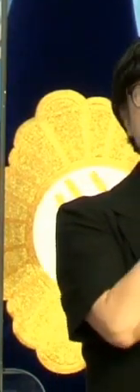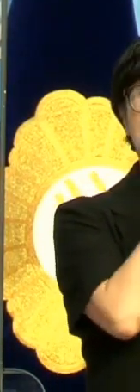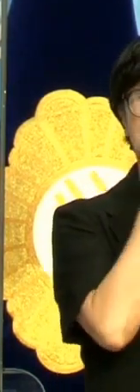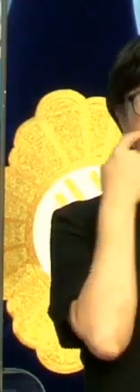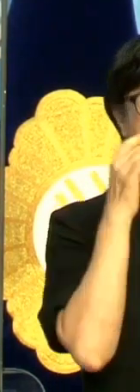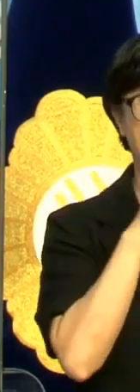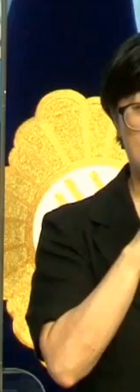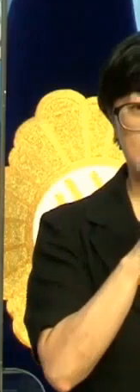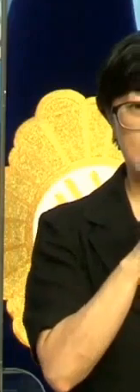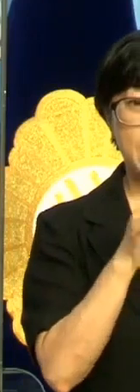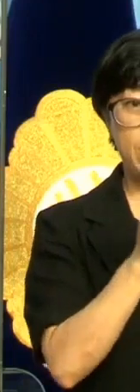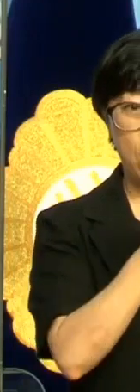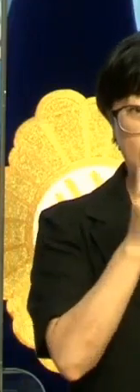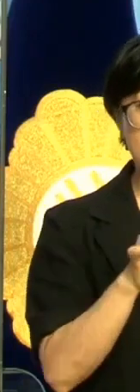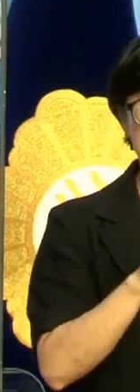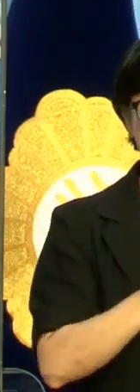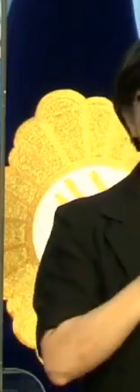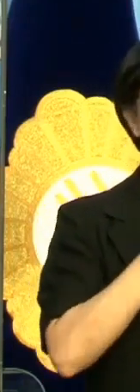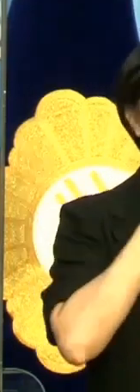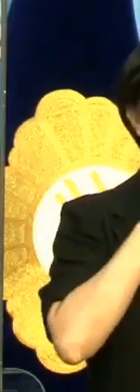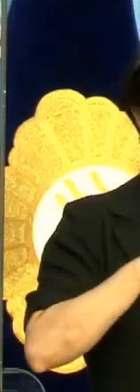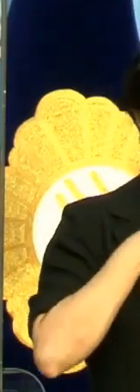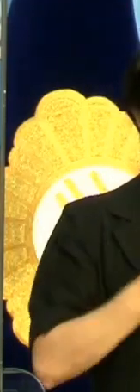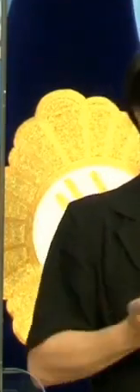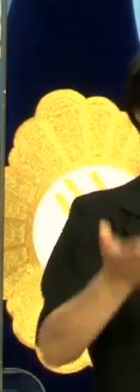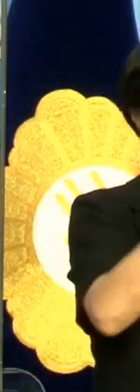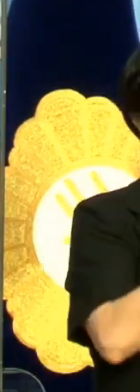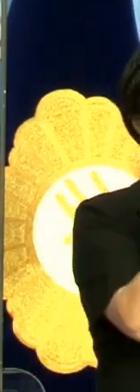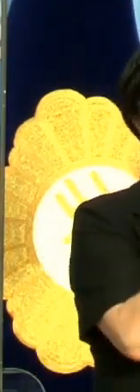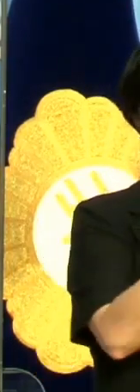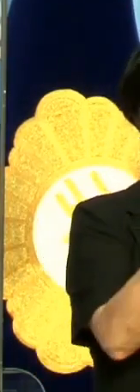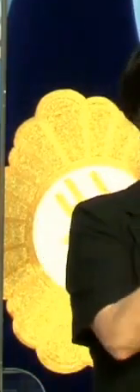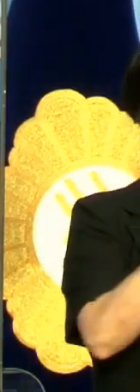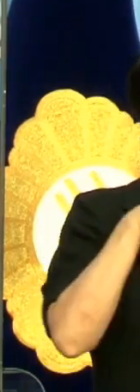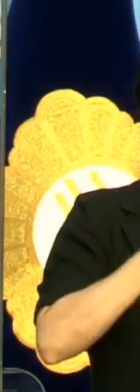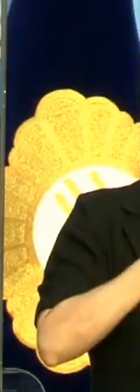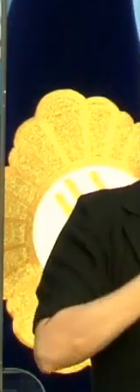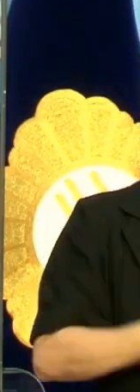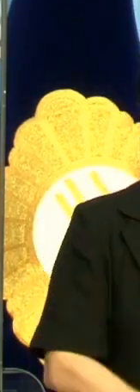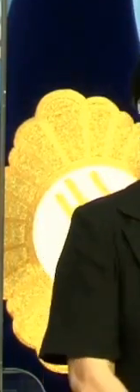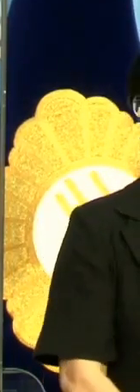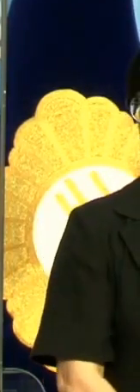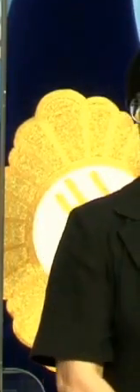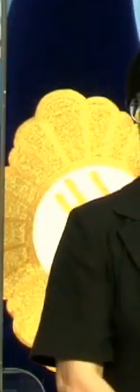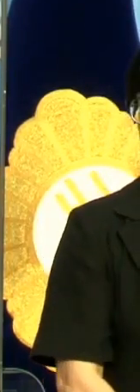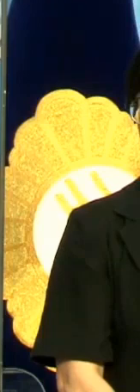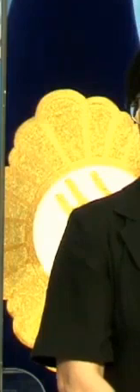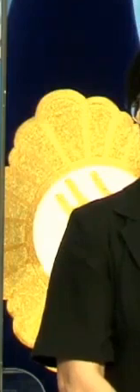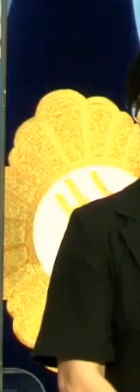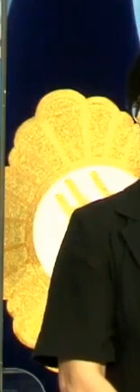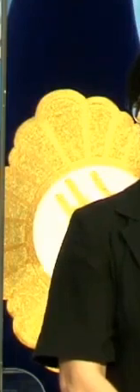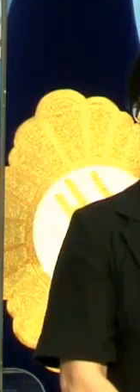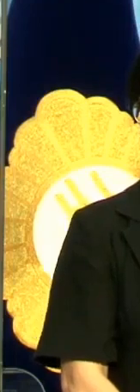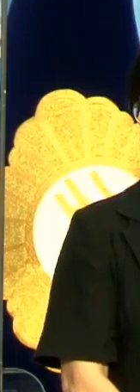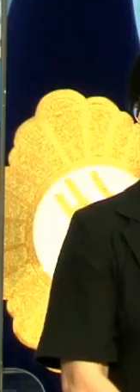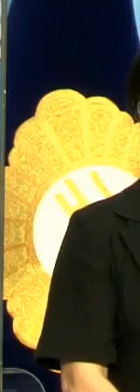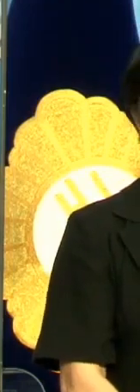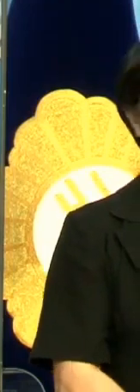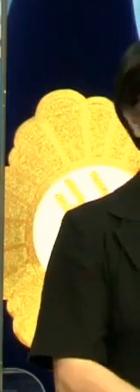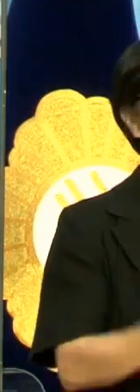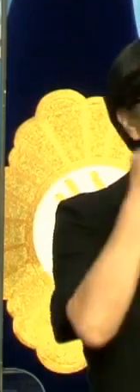몇 가지 팩트 에 대해서 여러분께 이제 말씀드리려고 합니다 그 끝나고 이제